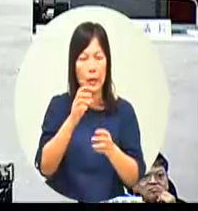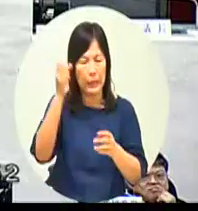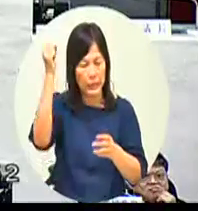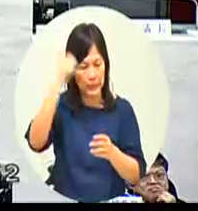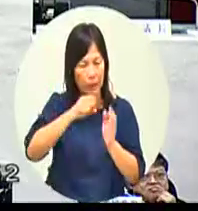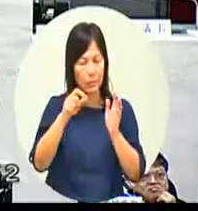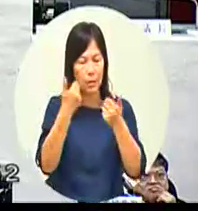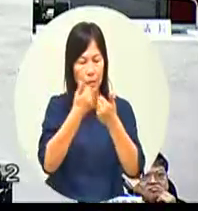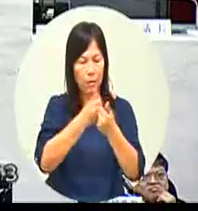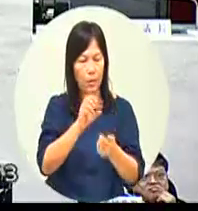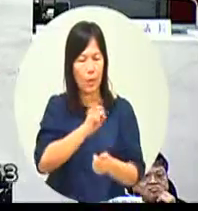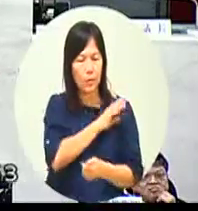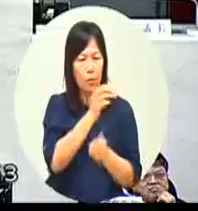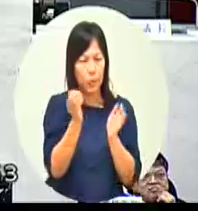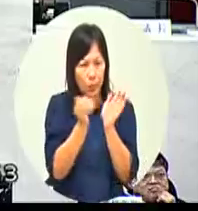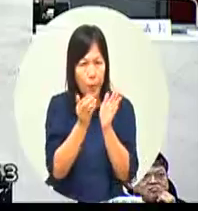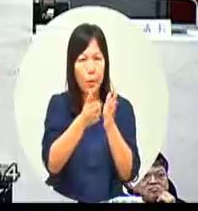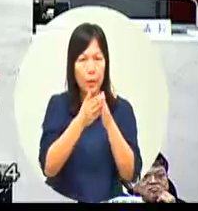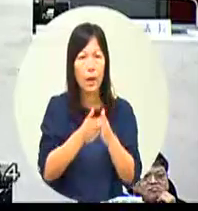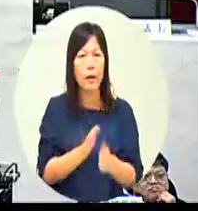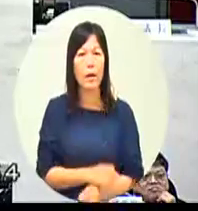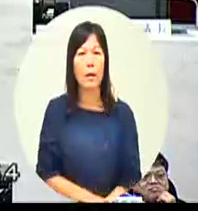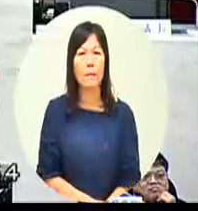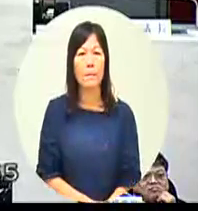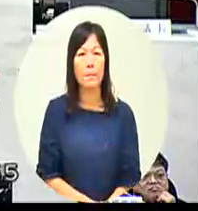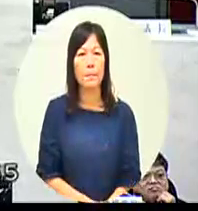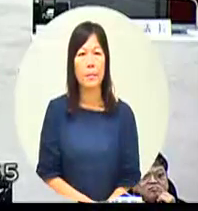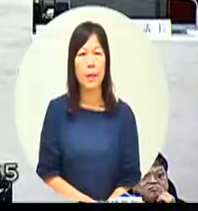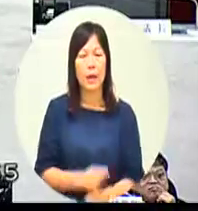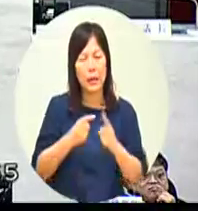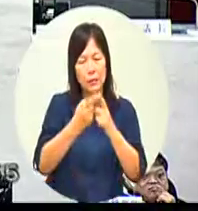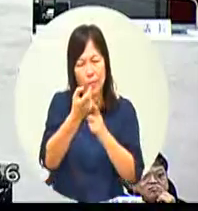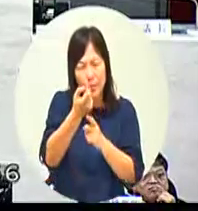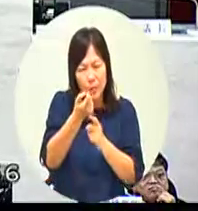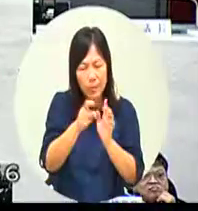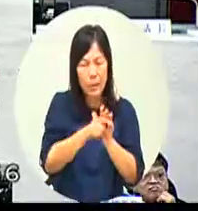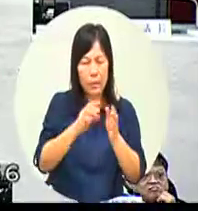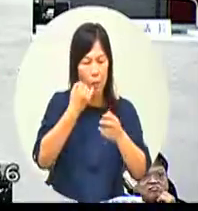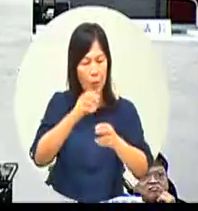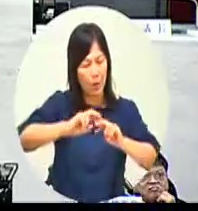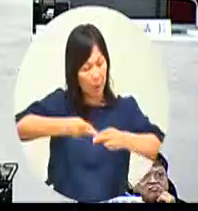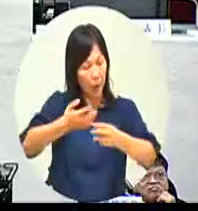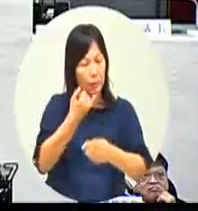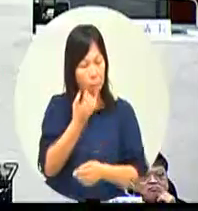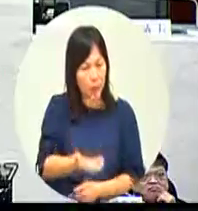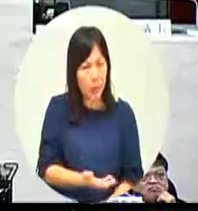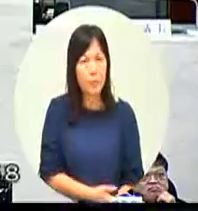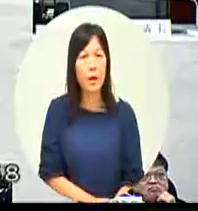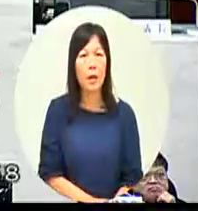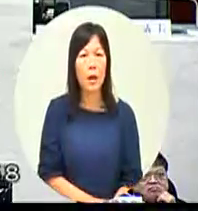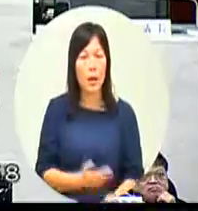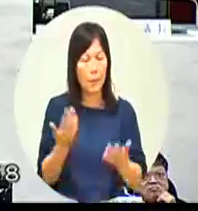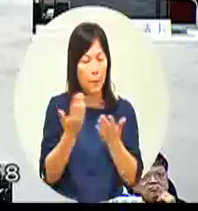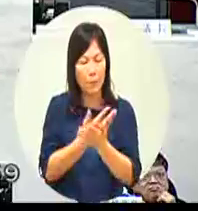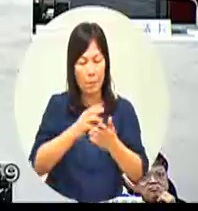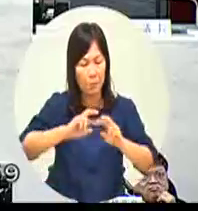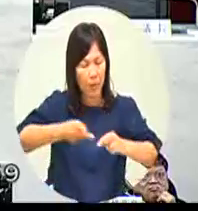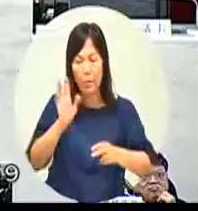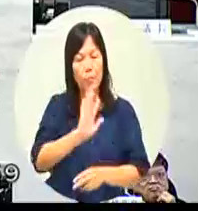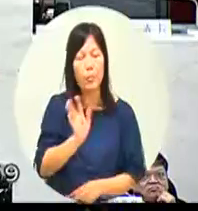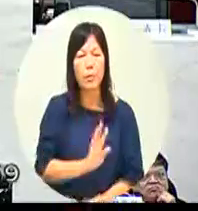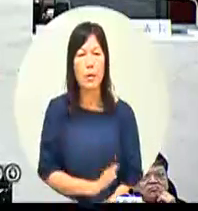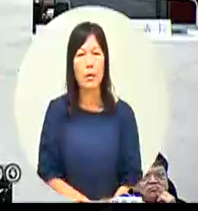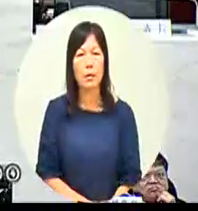程已经到这里要散会了，人数这么少的情形可以做这样变更议程？ 不用变更议程了，康议